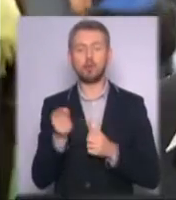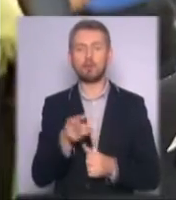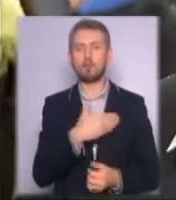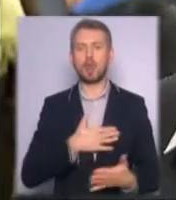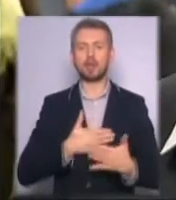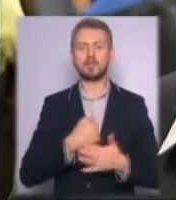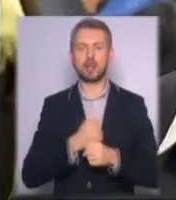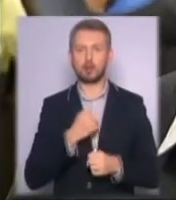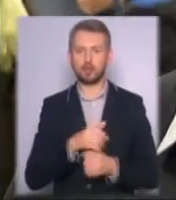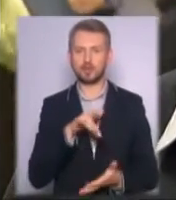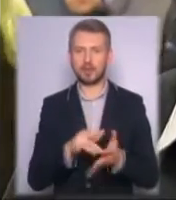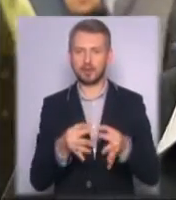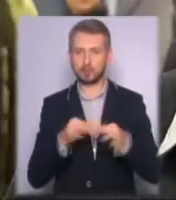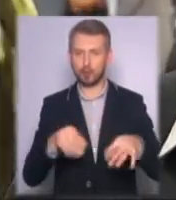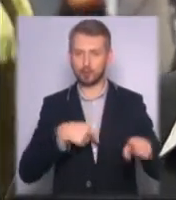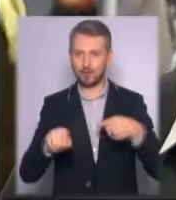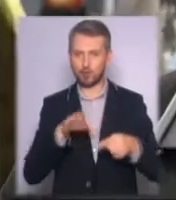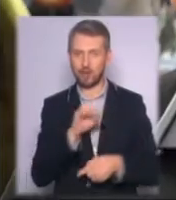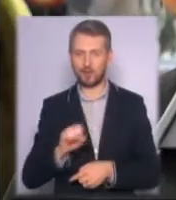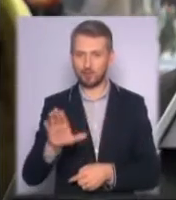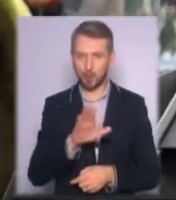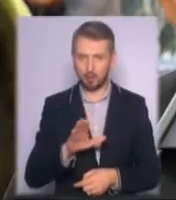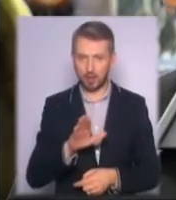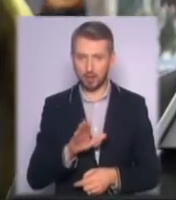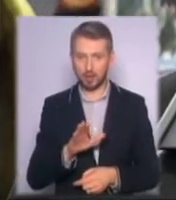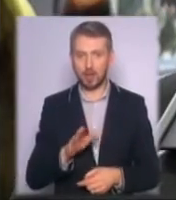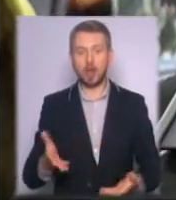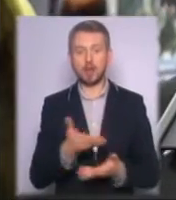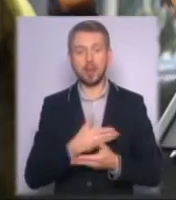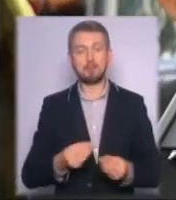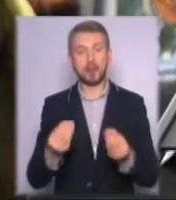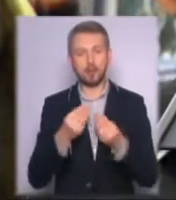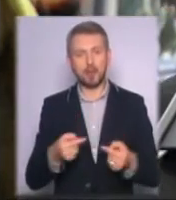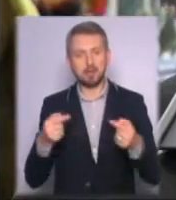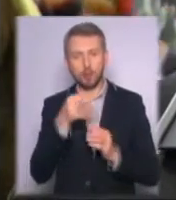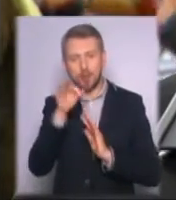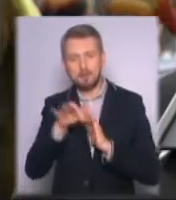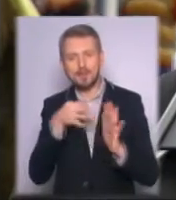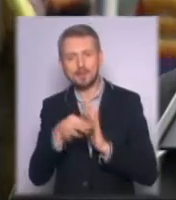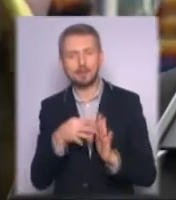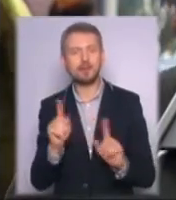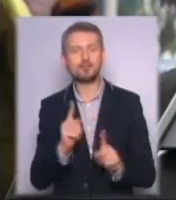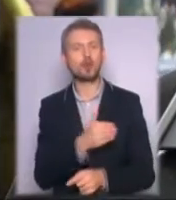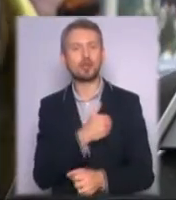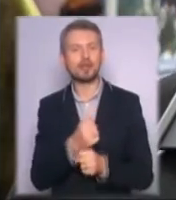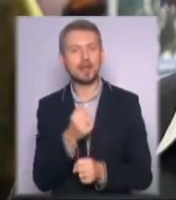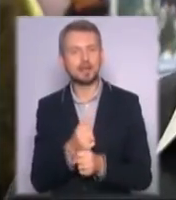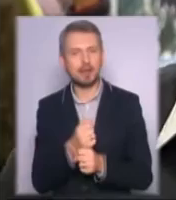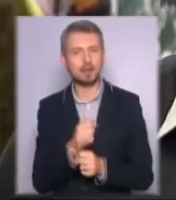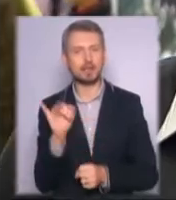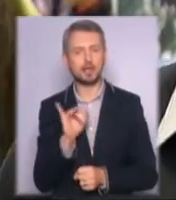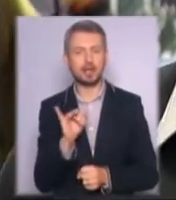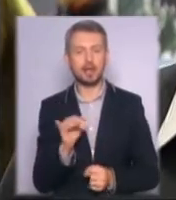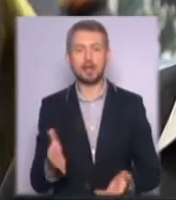працюємо з центром доступу футболу в Європі. Нам дають определені підказки, що желательно зробити, і